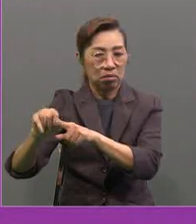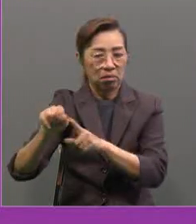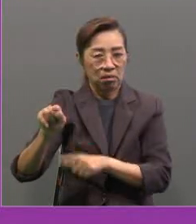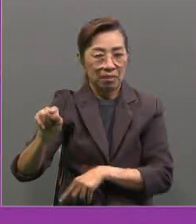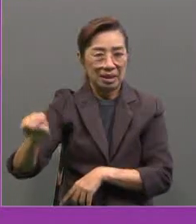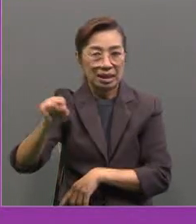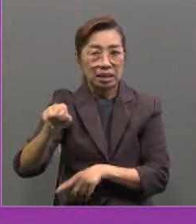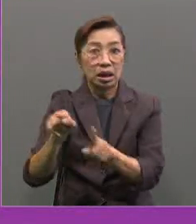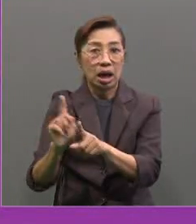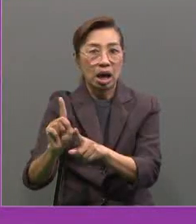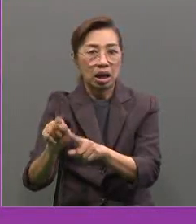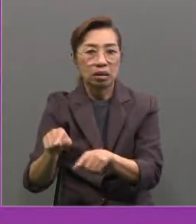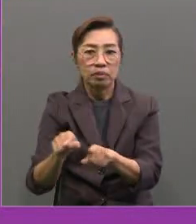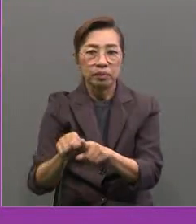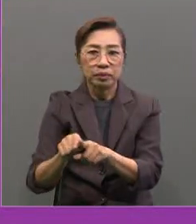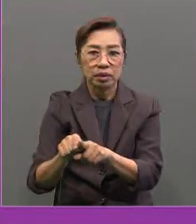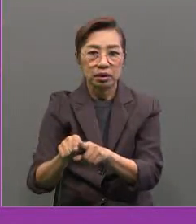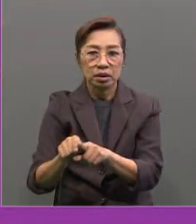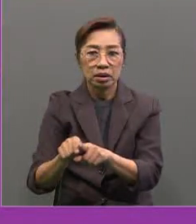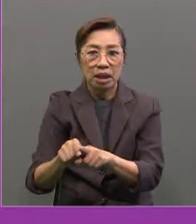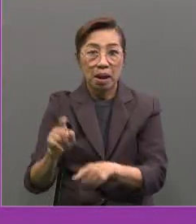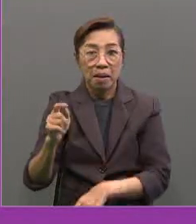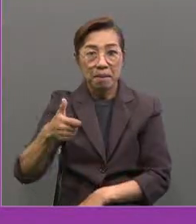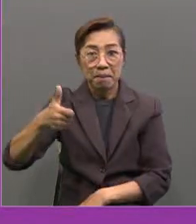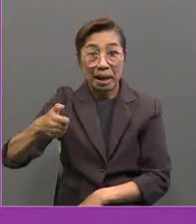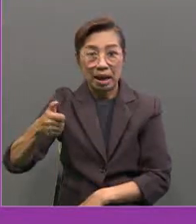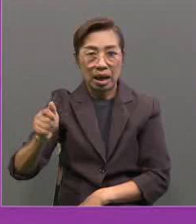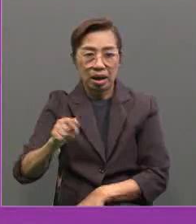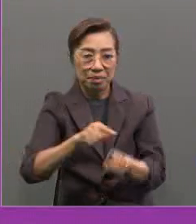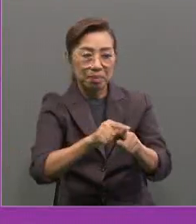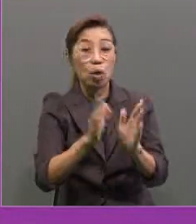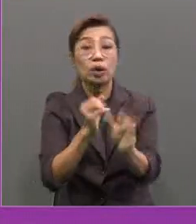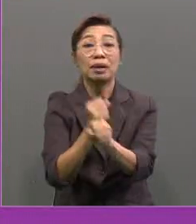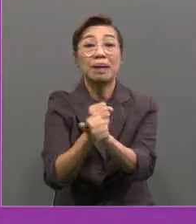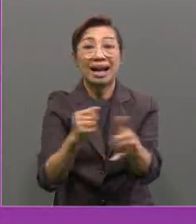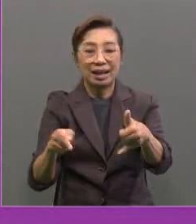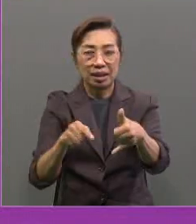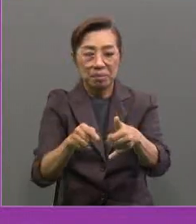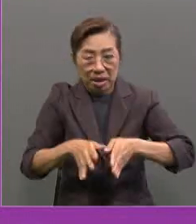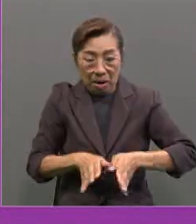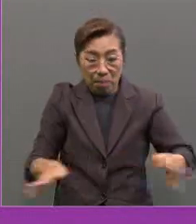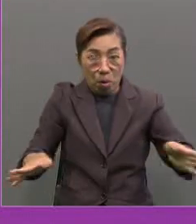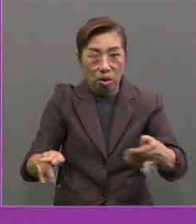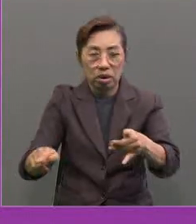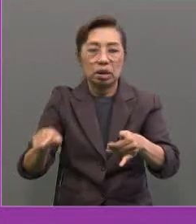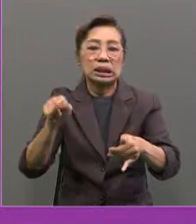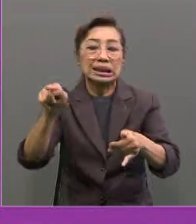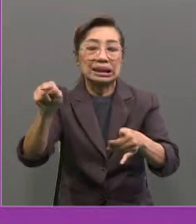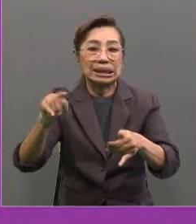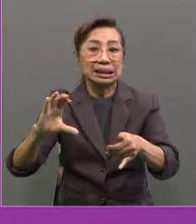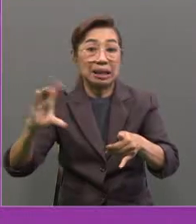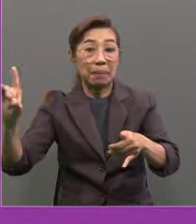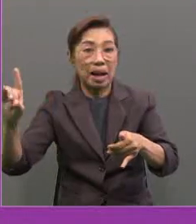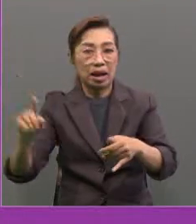หตุครับใช้กล้องปากกาแอบถ่ายใต้กระโปรงคือมันมีความเล็กมากนะปากกาด้ามหนึ่งเนี่ยนี่เป็นกล้อง